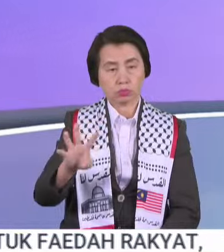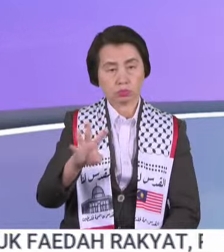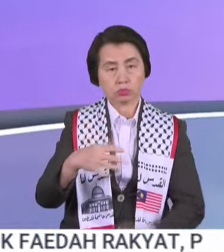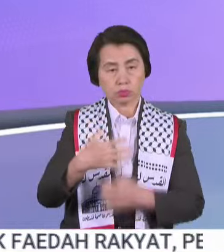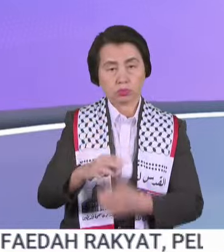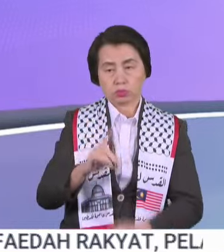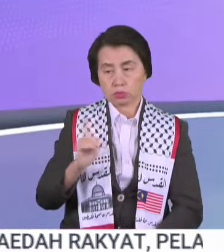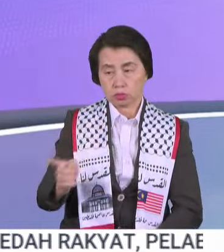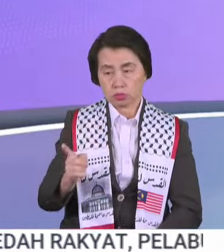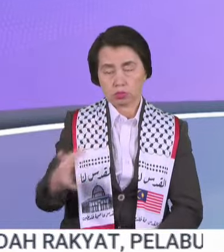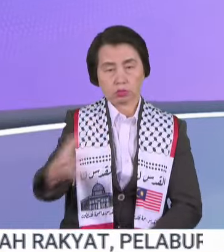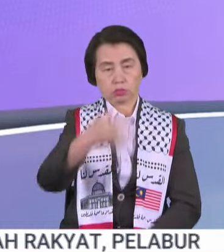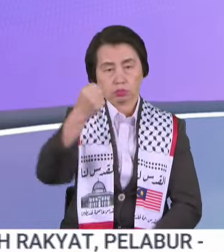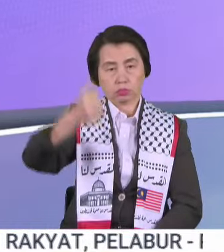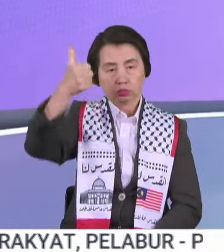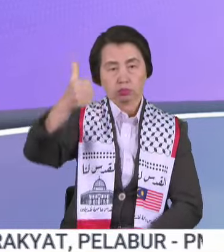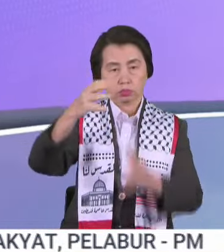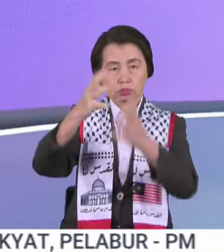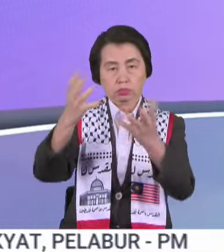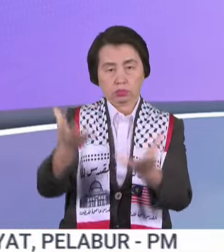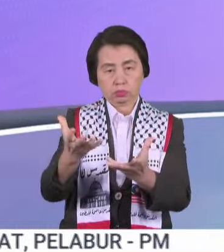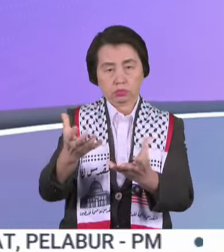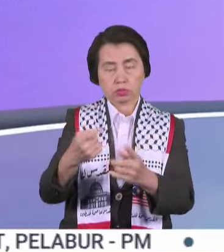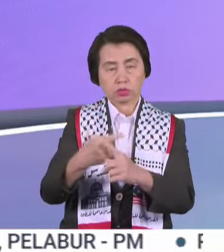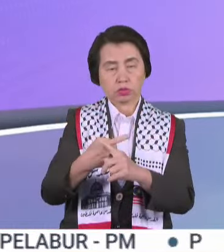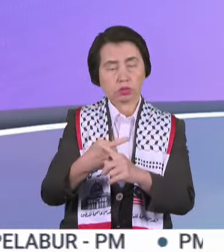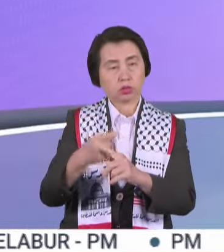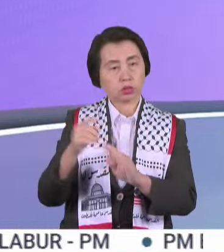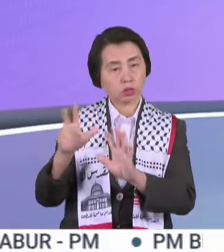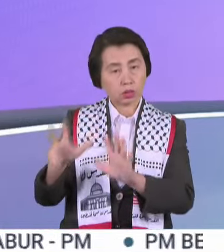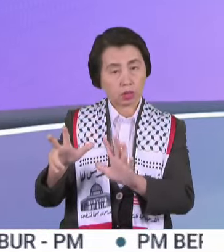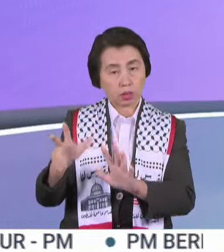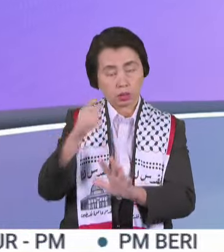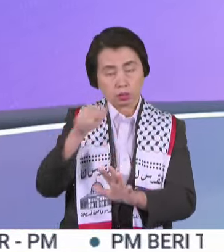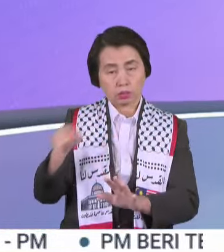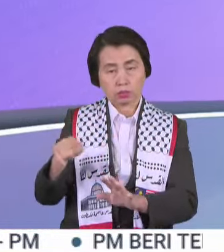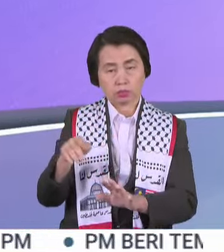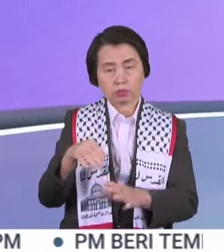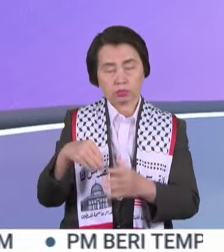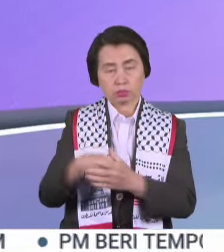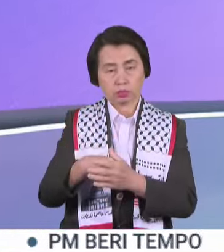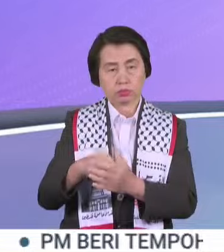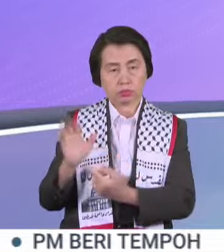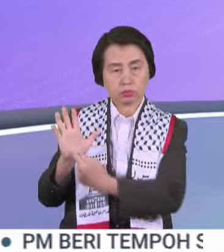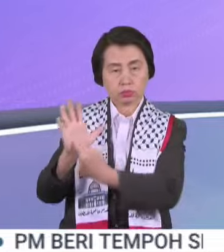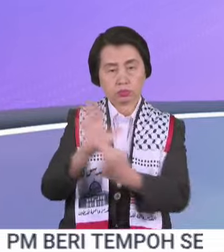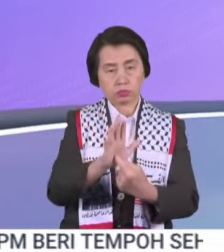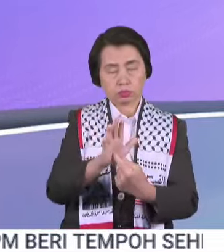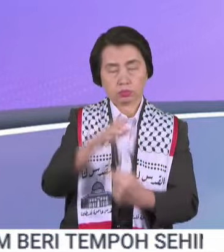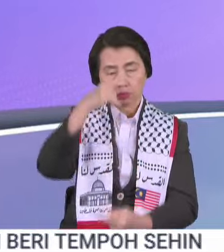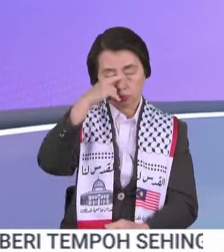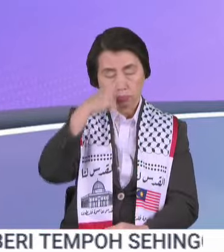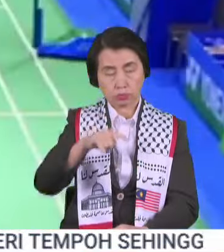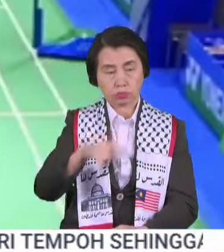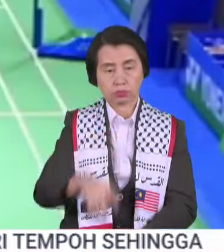Ini selepas dia merangkul gelaran dunia buat kali ke-8 di kejohanan badminton para dunia di Pattaya, Thailand.